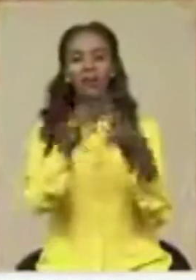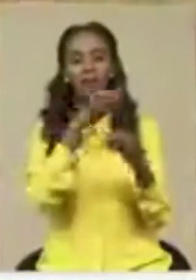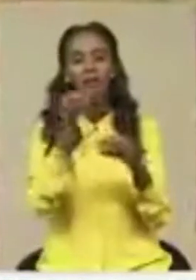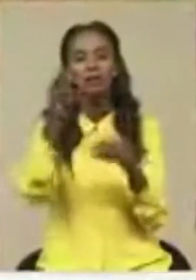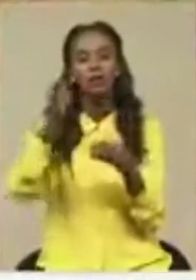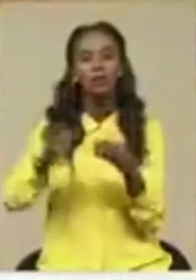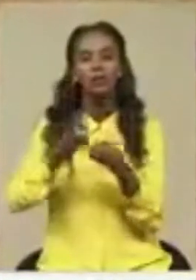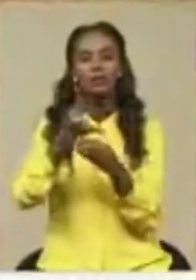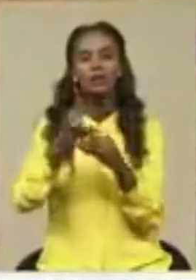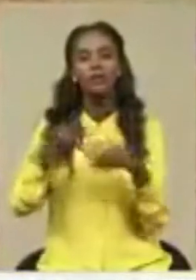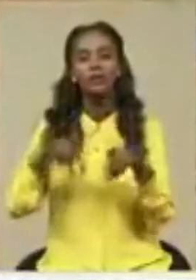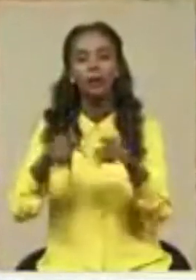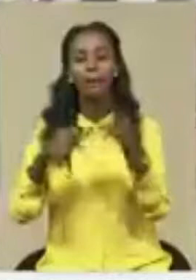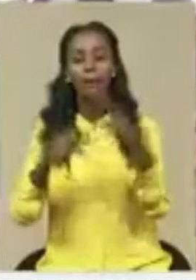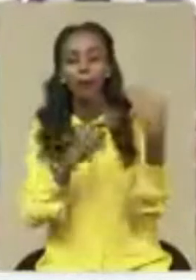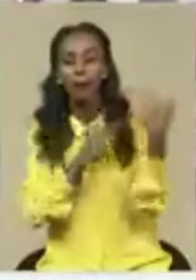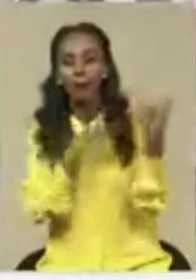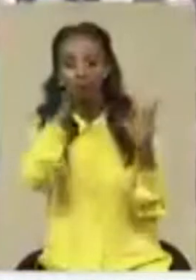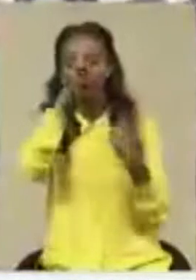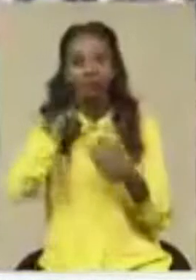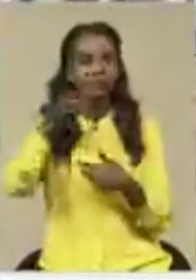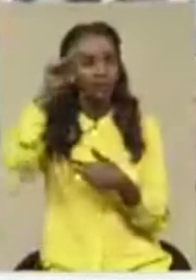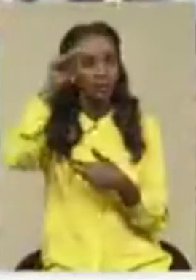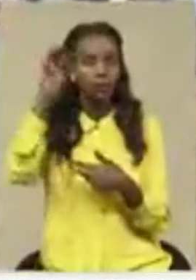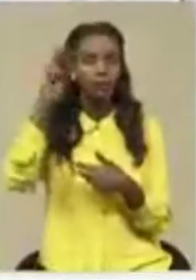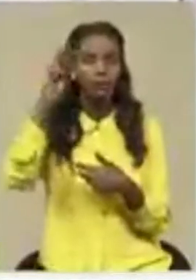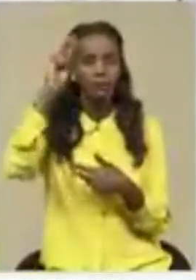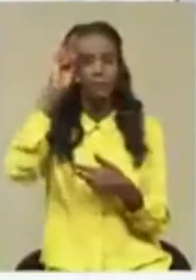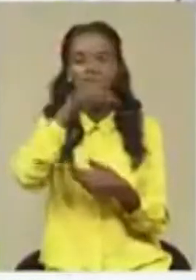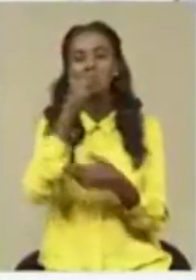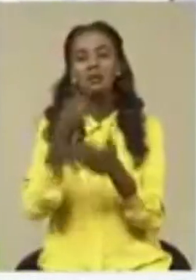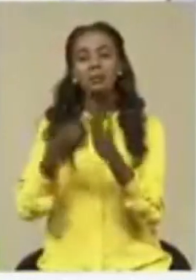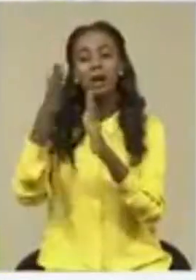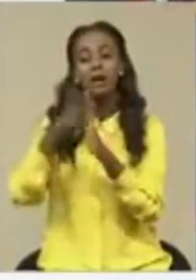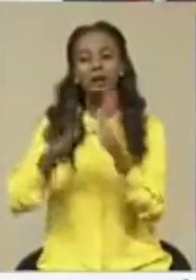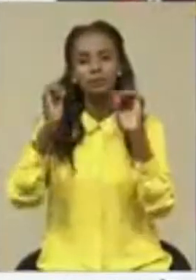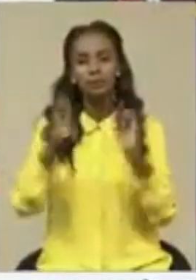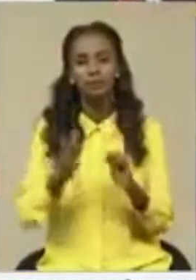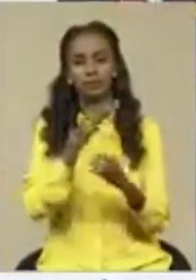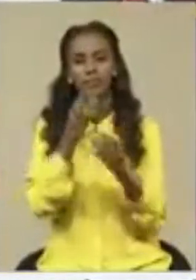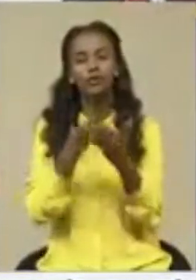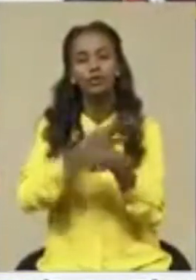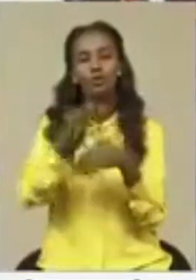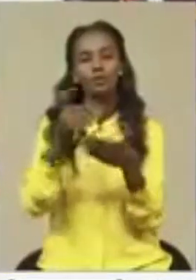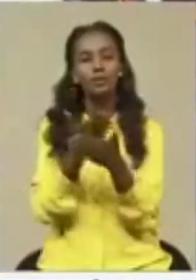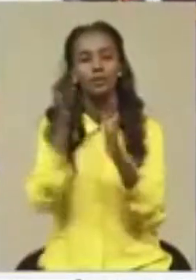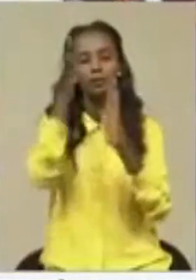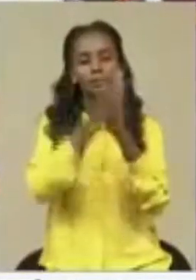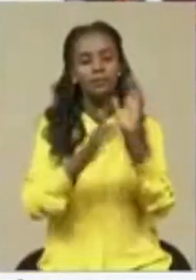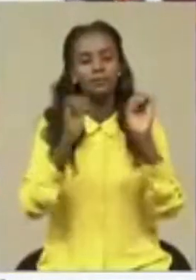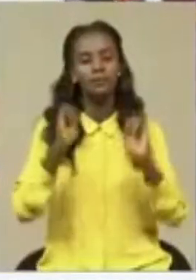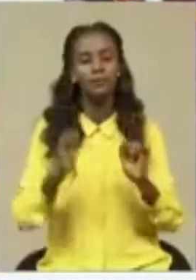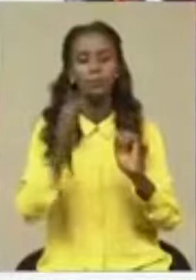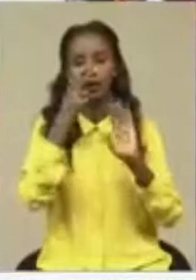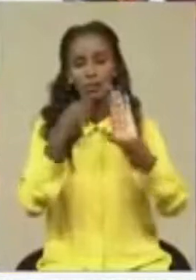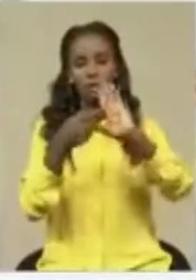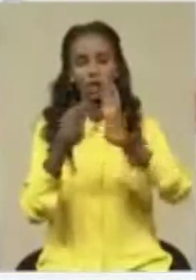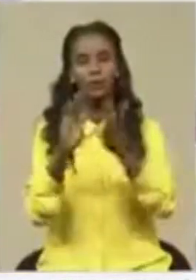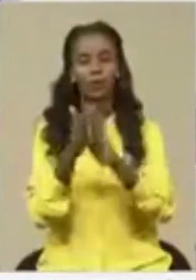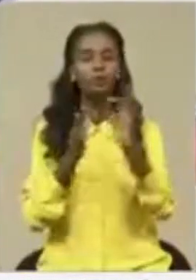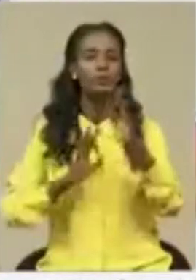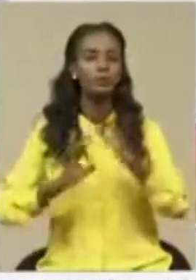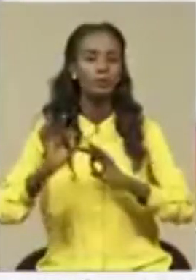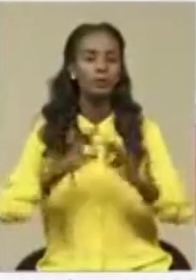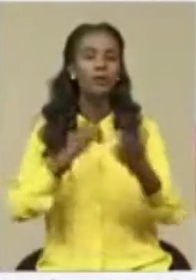የደቡብ ክልል ግብርና ቢሮ ኃላፊ አቶ ኡስማን ስሩር ይህን ማከናወን ከተቻለ ሁሉን ነገር መከወን እንደምንችል ማሳያ መሆኑን